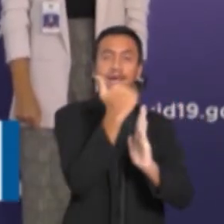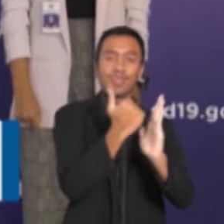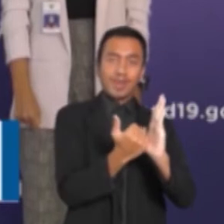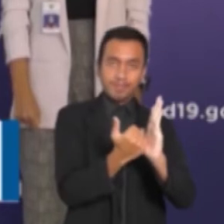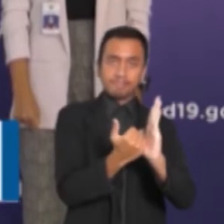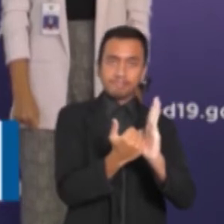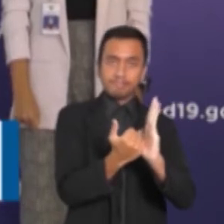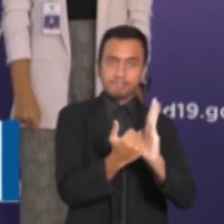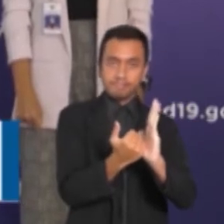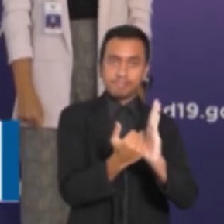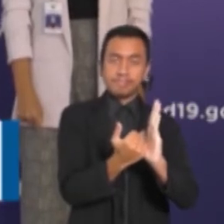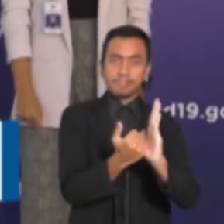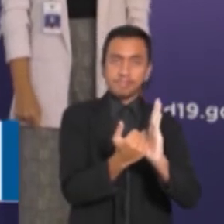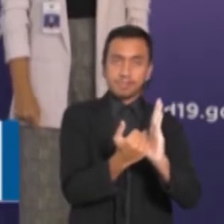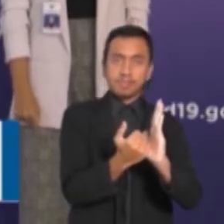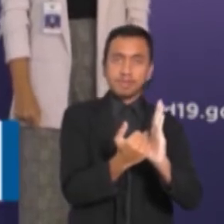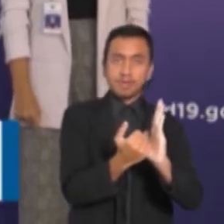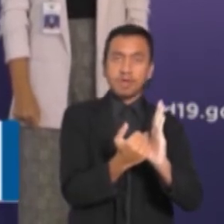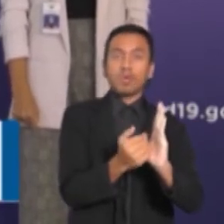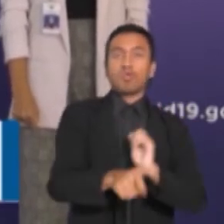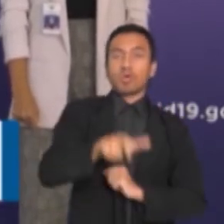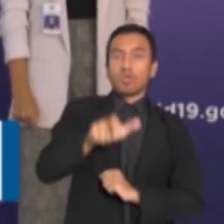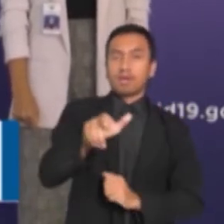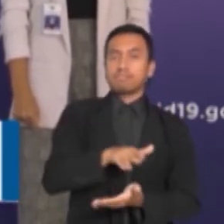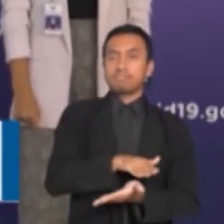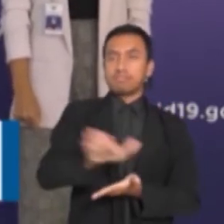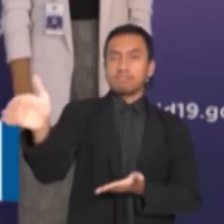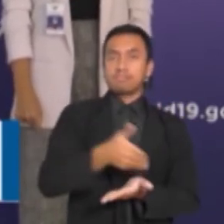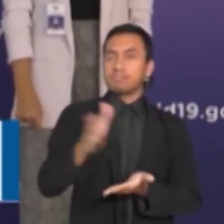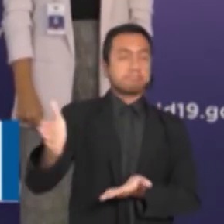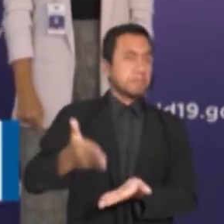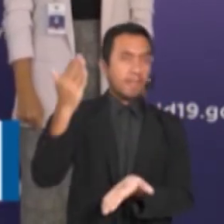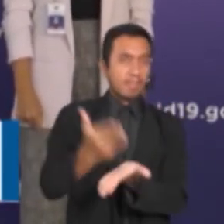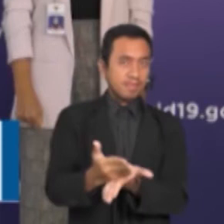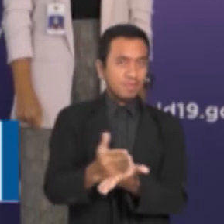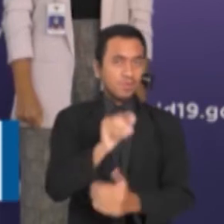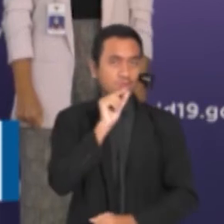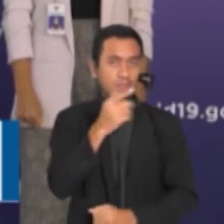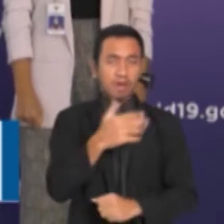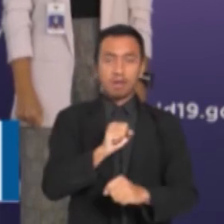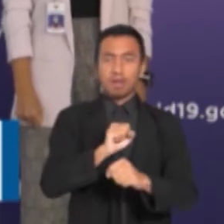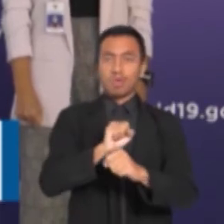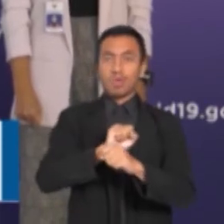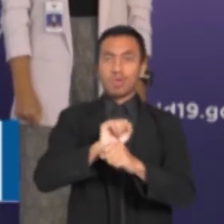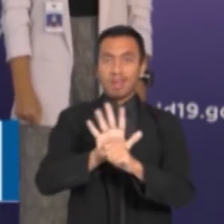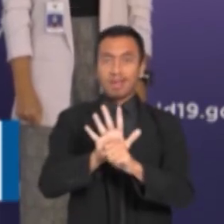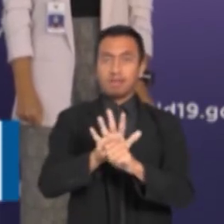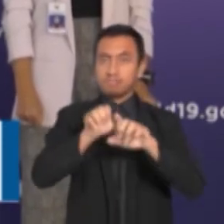orang dalam rangka percepatan penanganan COVID-19.